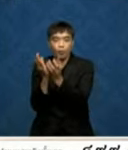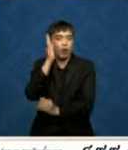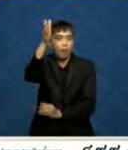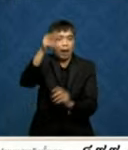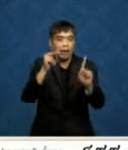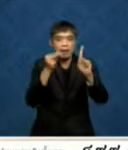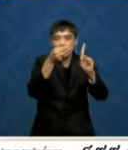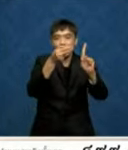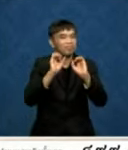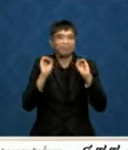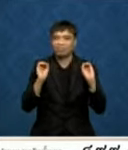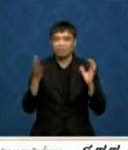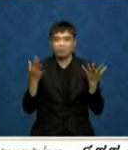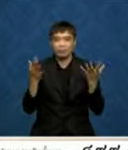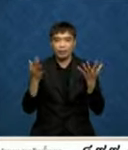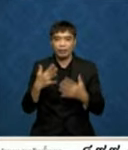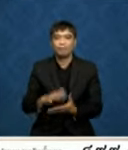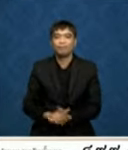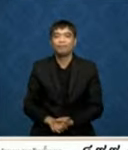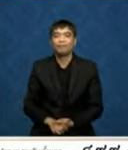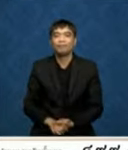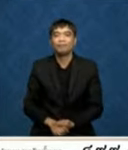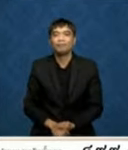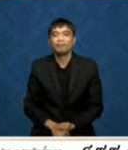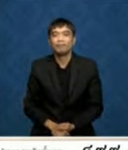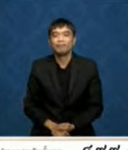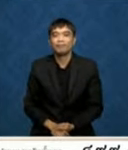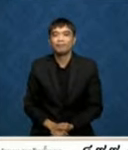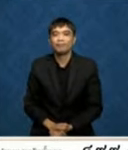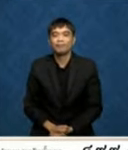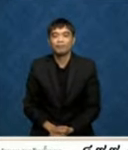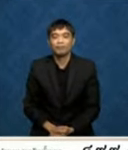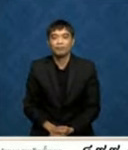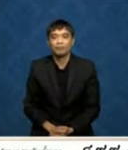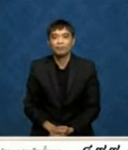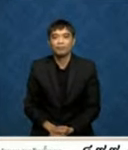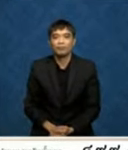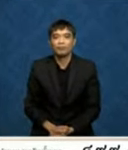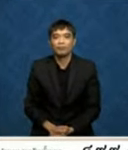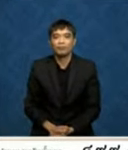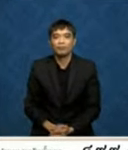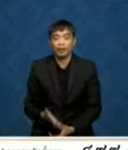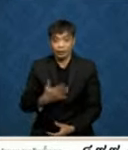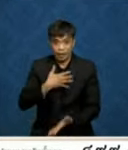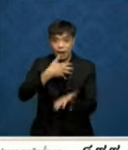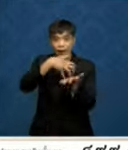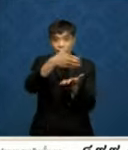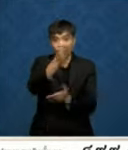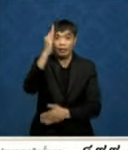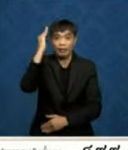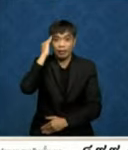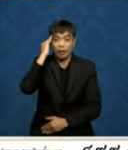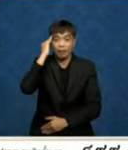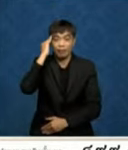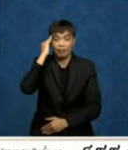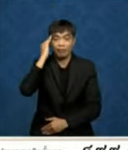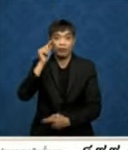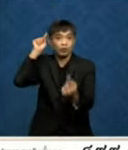ล็ตผมต้องเรียนอย่างนี้ครับว่าโจทย์ที่เราได้ให้ไว้นะครับกับการเดินหน้าโครงการ